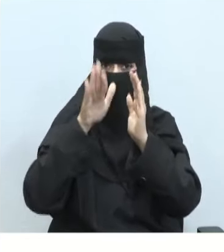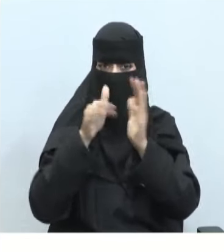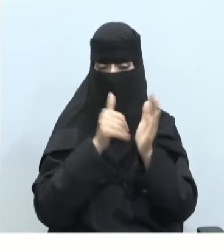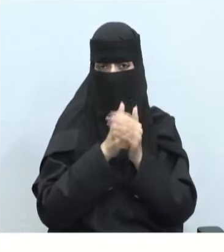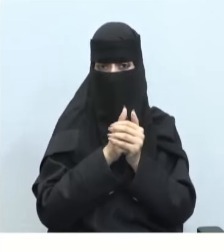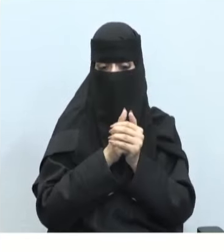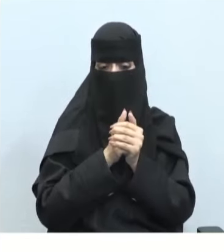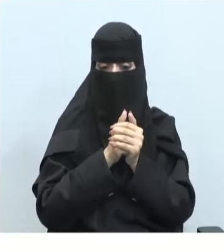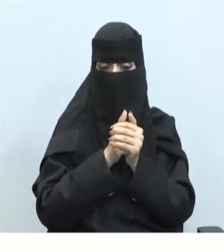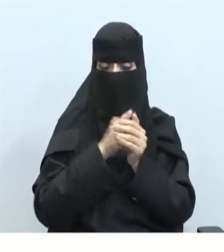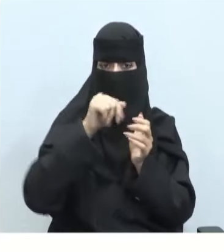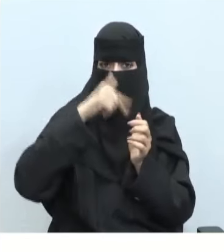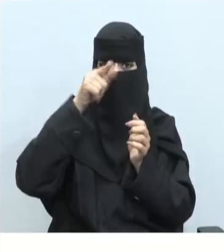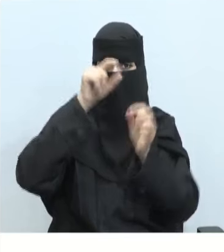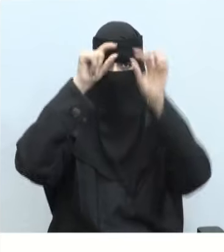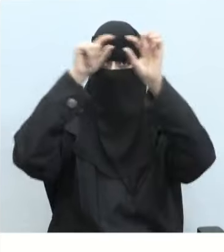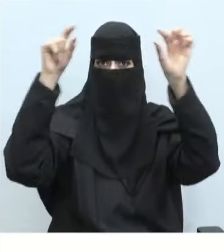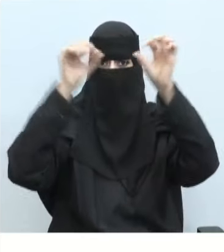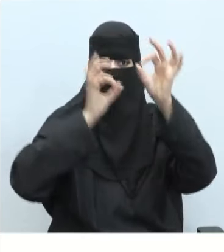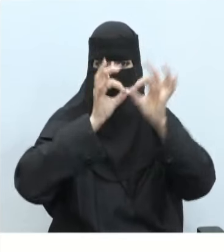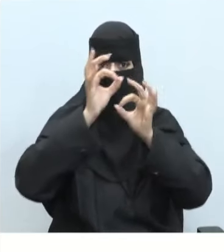العمود من التبويب